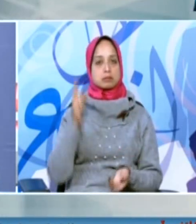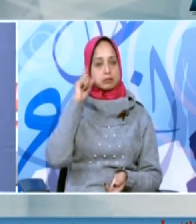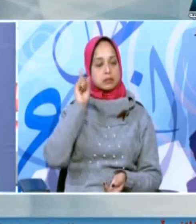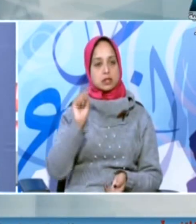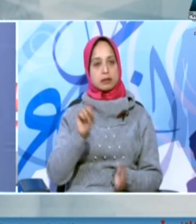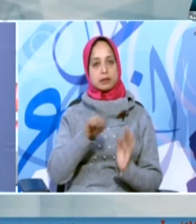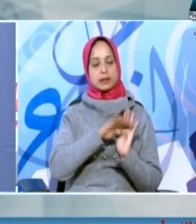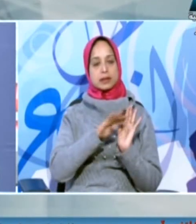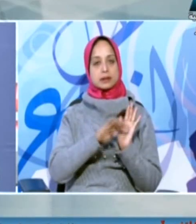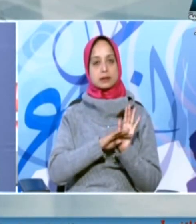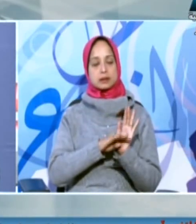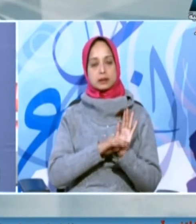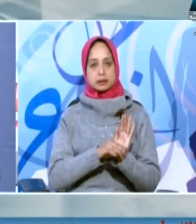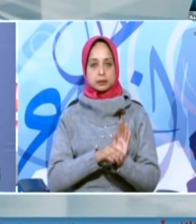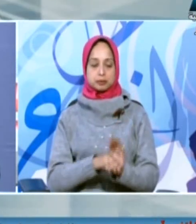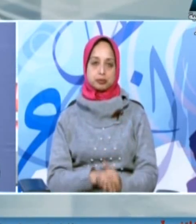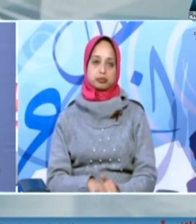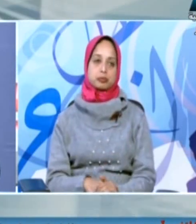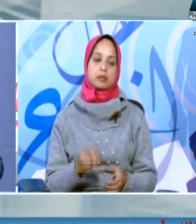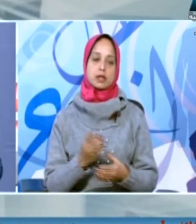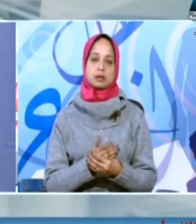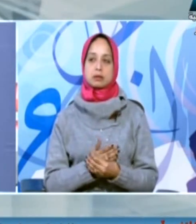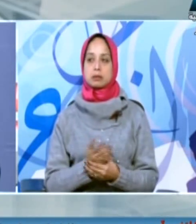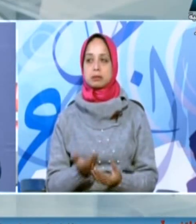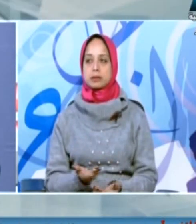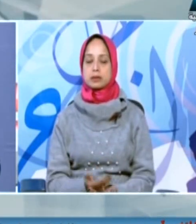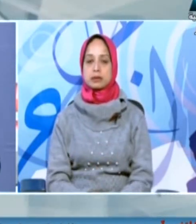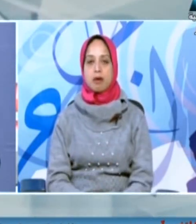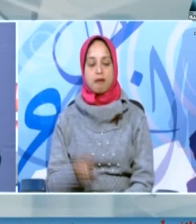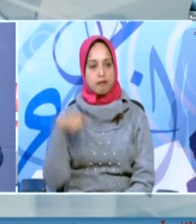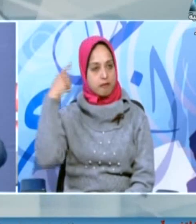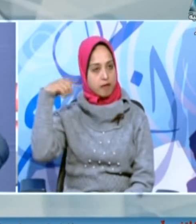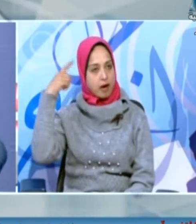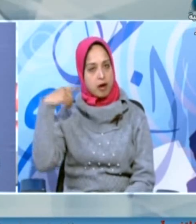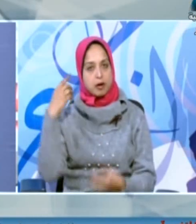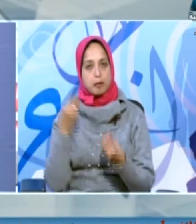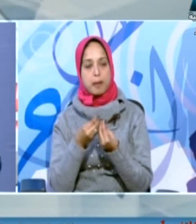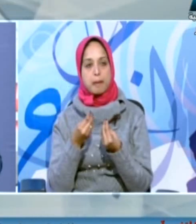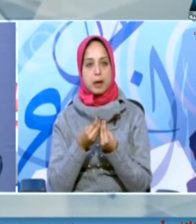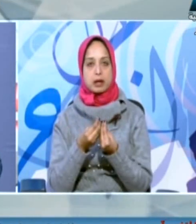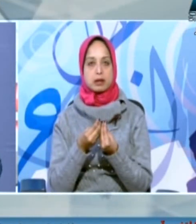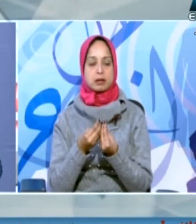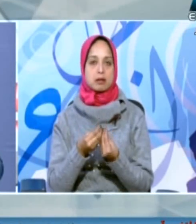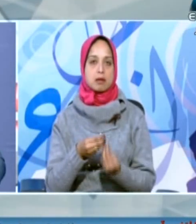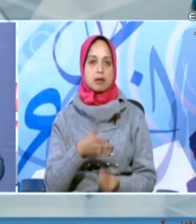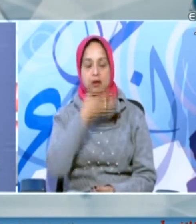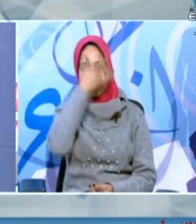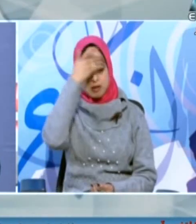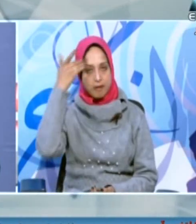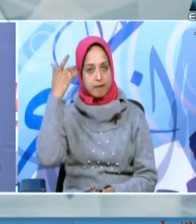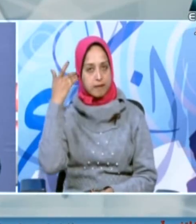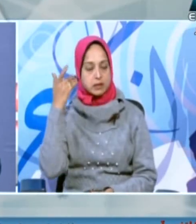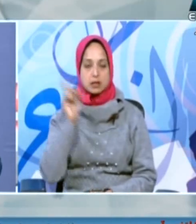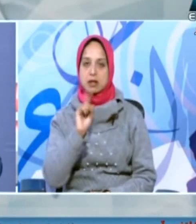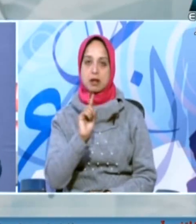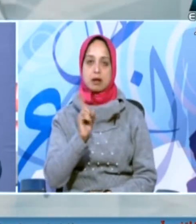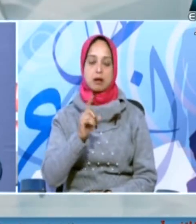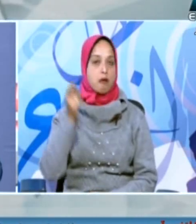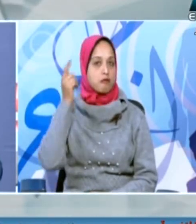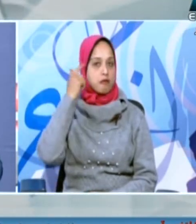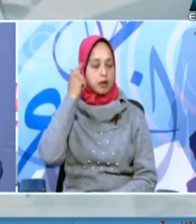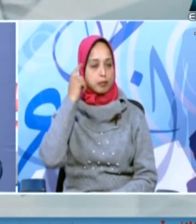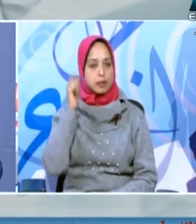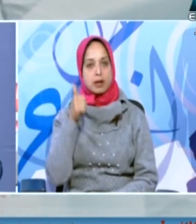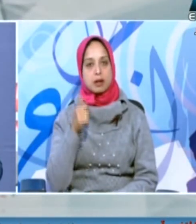هو في الكتاب شايفاه مكتوب ان هو بما تفسر. طب شغلي بس دماغك شويه كده معايا، ما احنا قلنا التاريخ بقى مش كله بقى حفظ، ما في حاجات فهم يا بطل. انت كاتبه